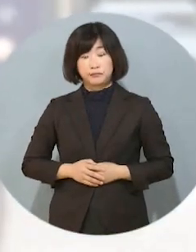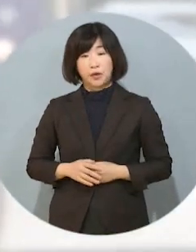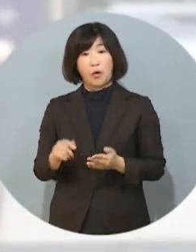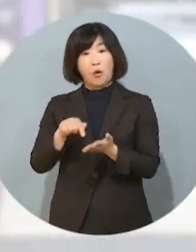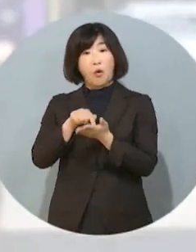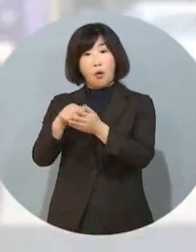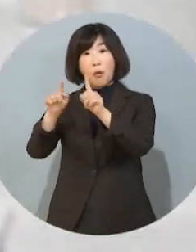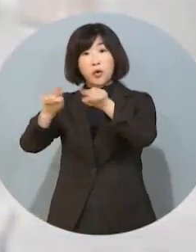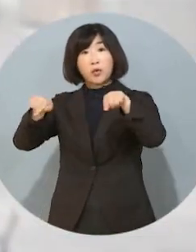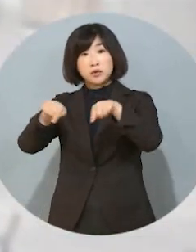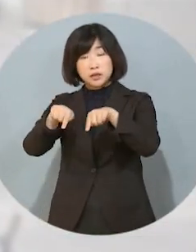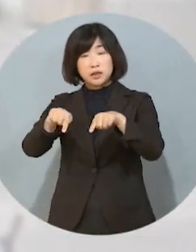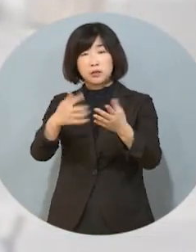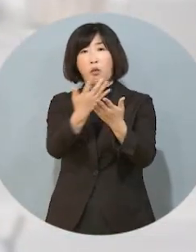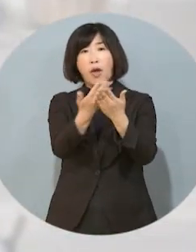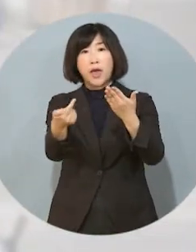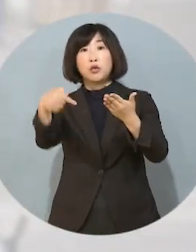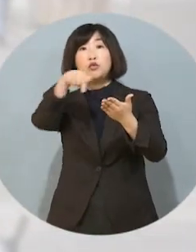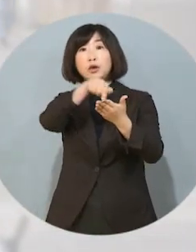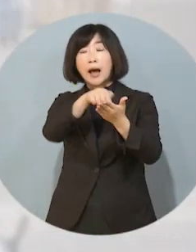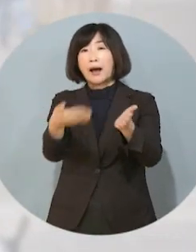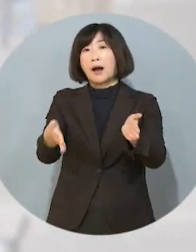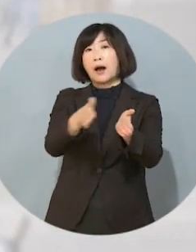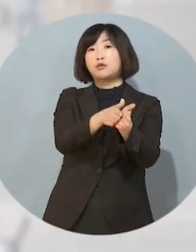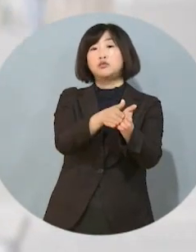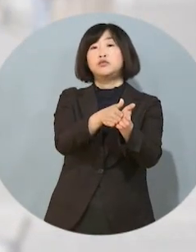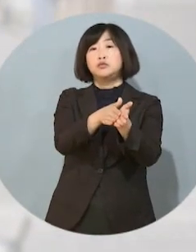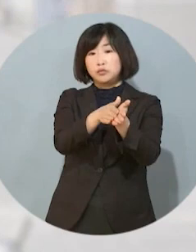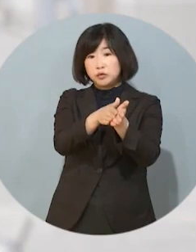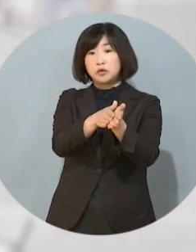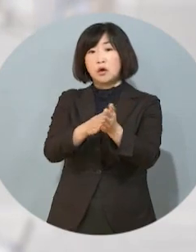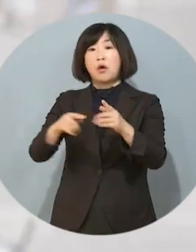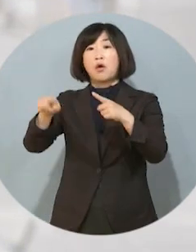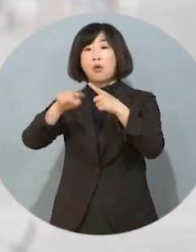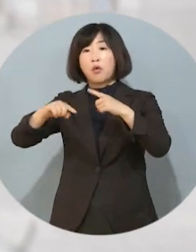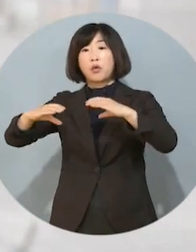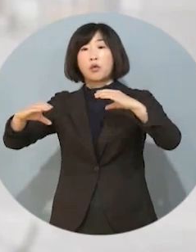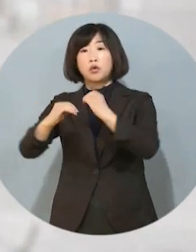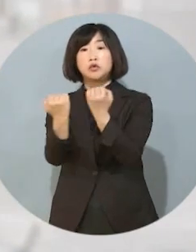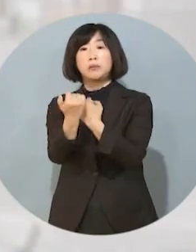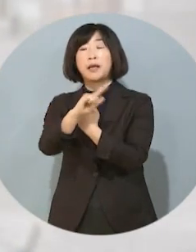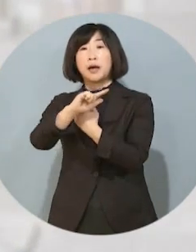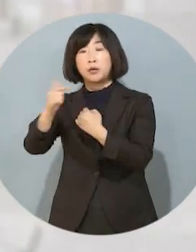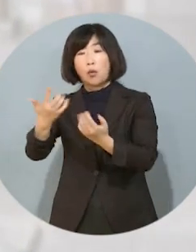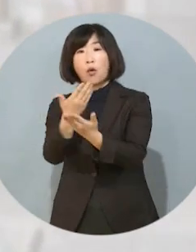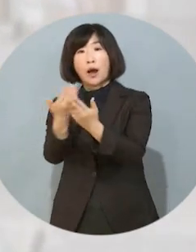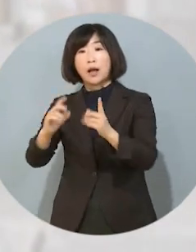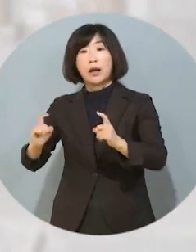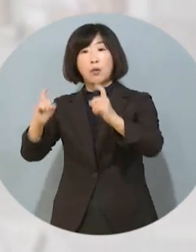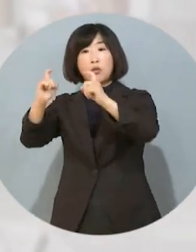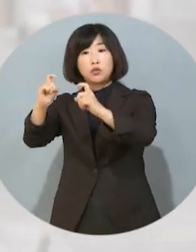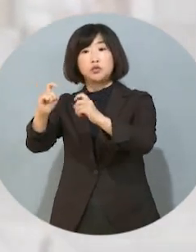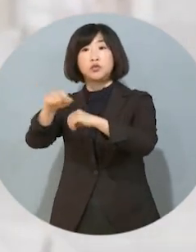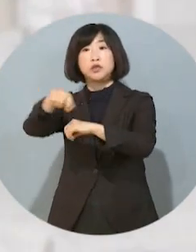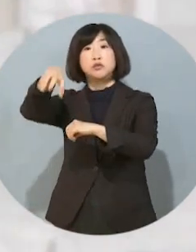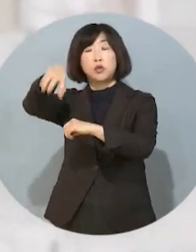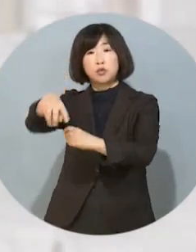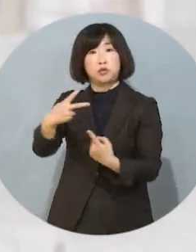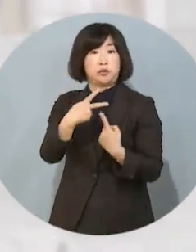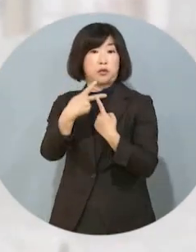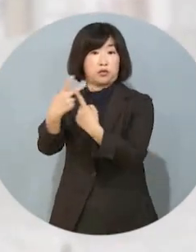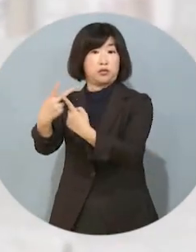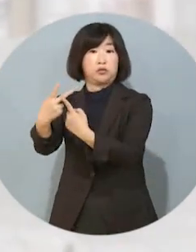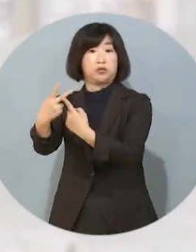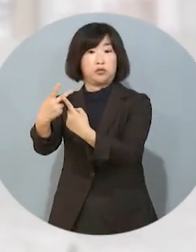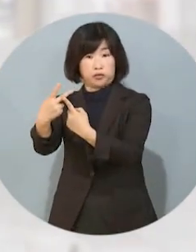作品の裏に添付し公共交通マナー等絵画コンクール事務局に来月1日金曜日